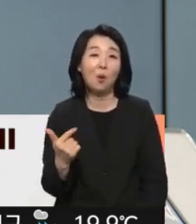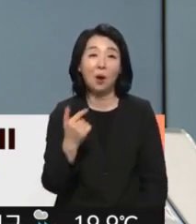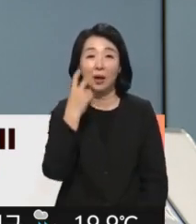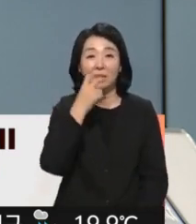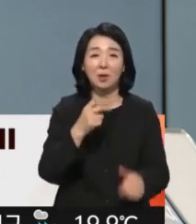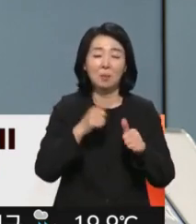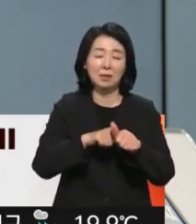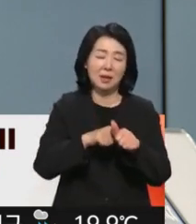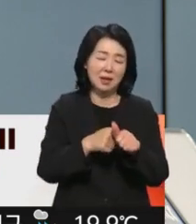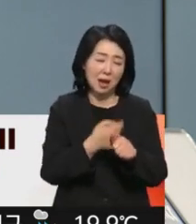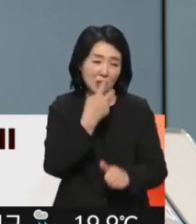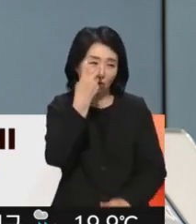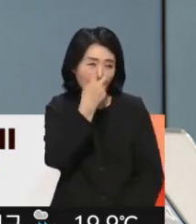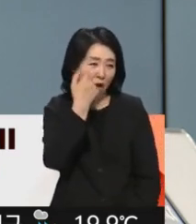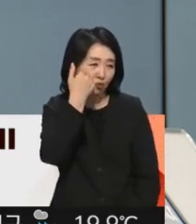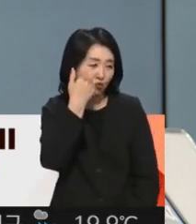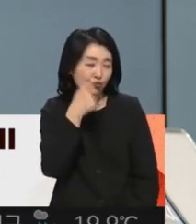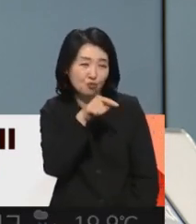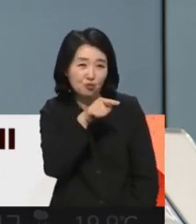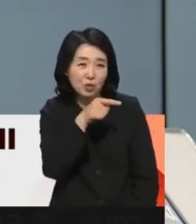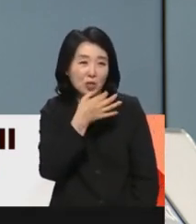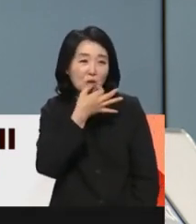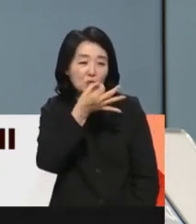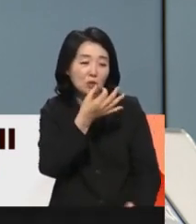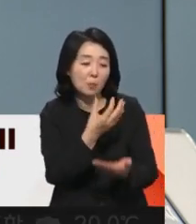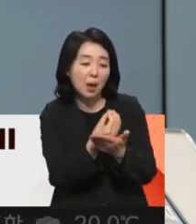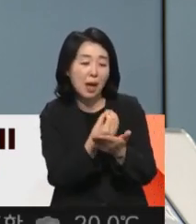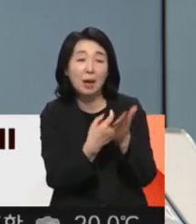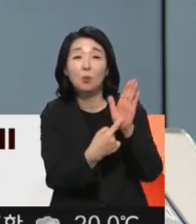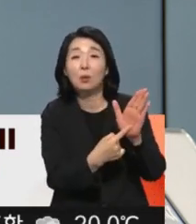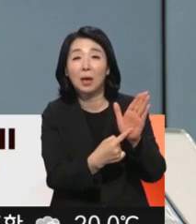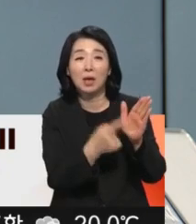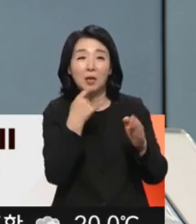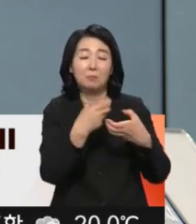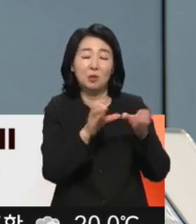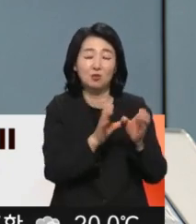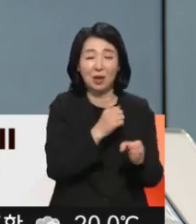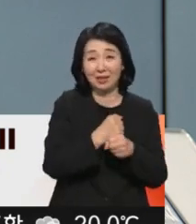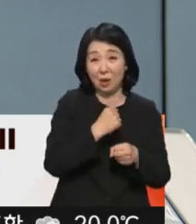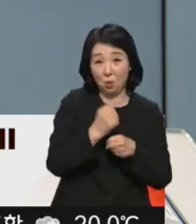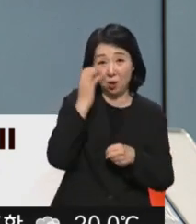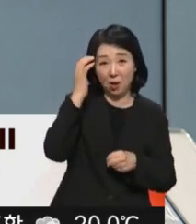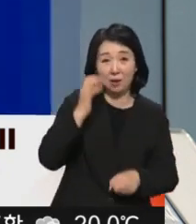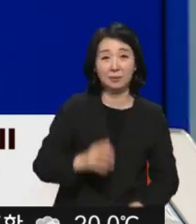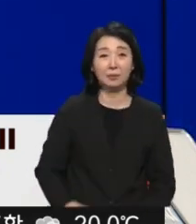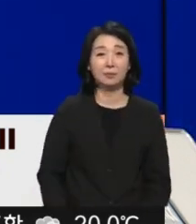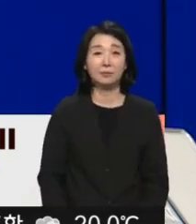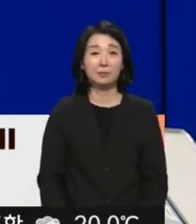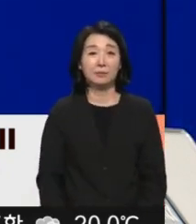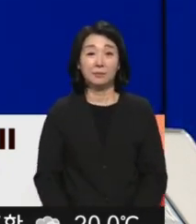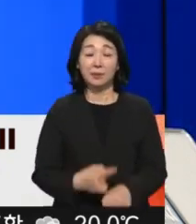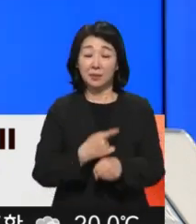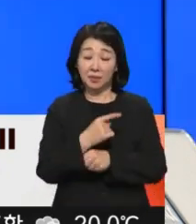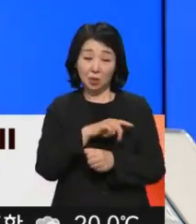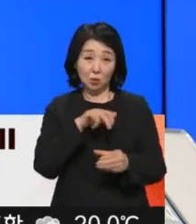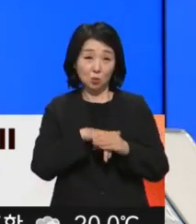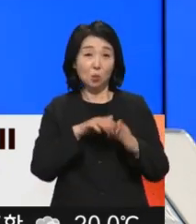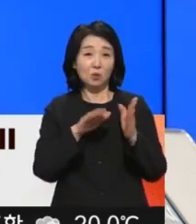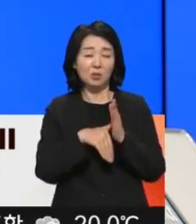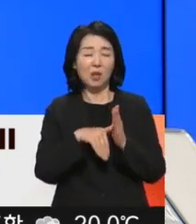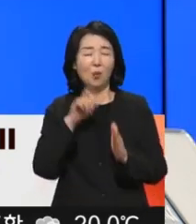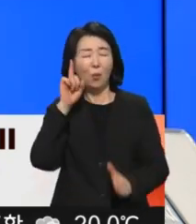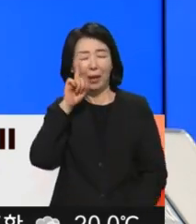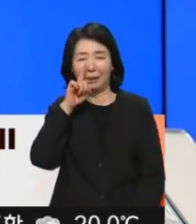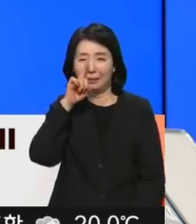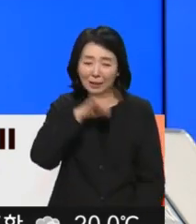강제 수사 선상에 오른 사람들의 육성이 계속 공개되면서 민주당에서도 당혹스러움을 감추지 못하고 있는데요. 내년 총선 때 더 큰